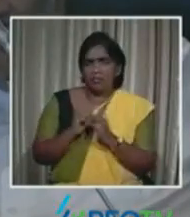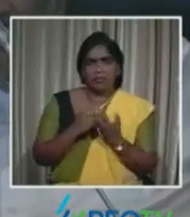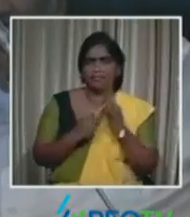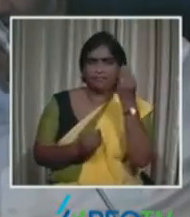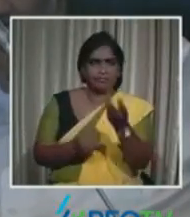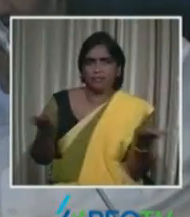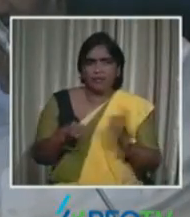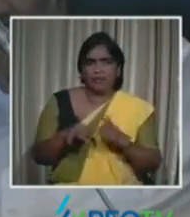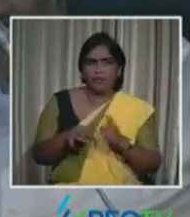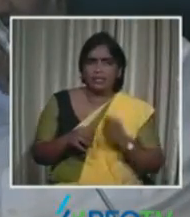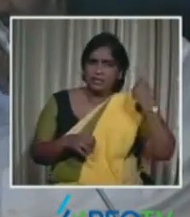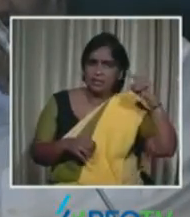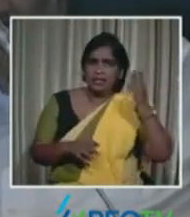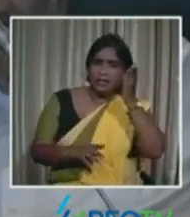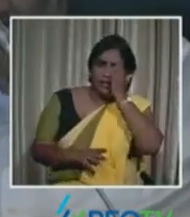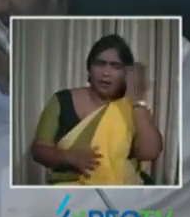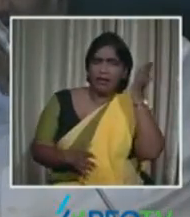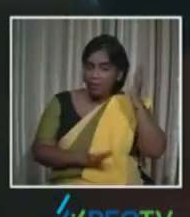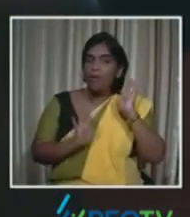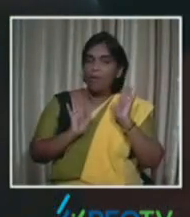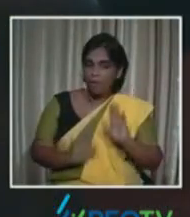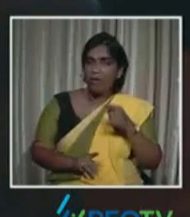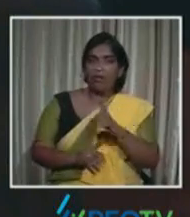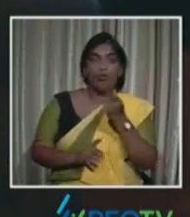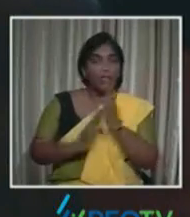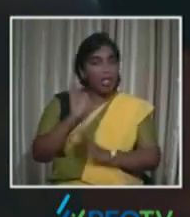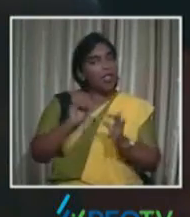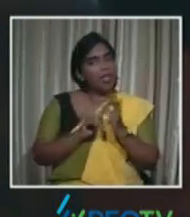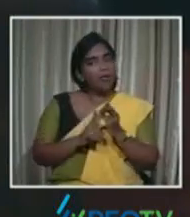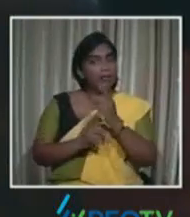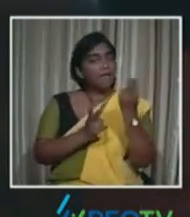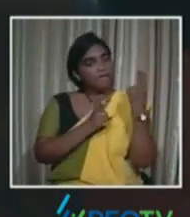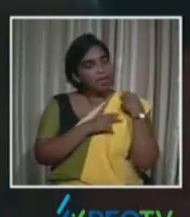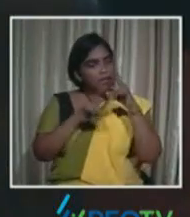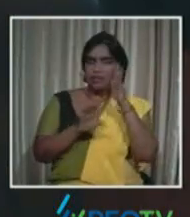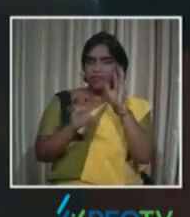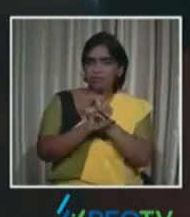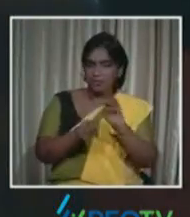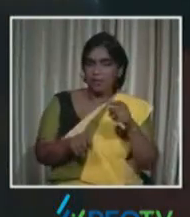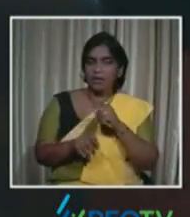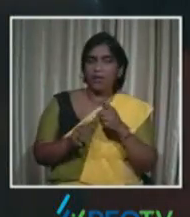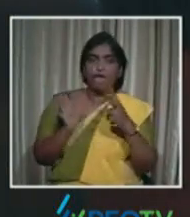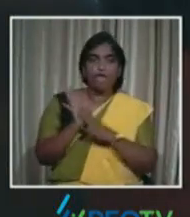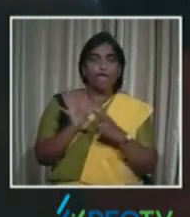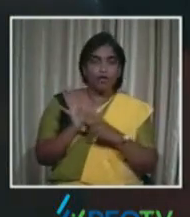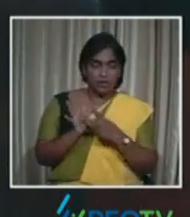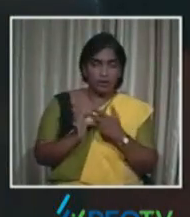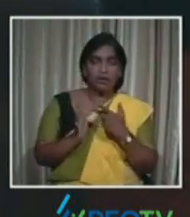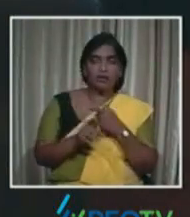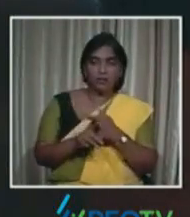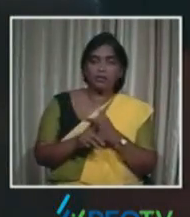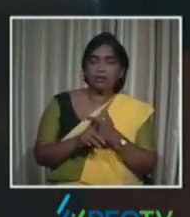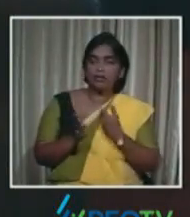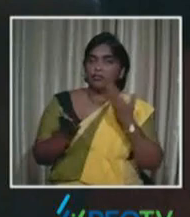දෙකන්නේ තුමන්ද මේ ඊයේ ඉඳන් නිින්දත් නැහැ ඔබතුමාට ඊයේ රෑ මුදල් ඇමතිවරයා හැටියට ඔබතුමා බාර ගත්තත් මේක කරන්න වෙනවා ඉන්වොයිස් ටික මම සමාජ මේකේ